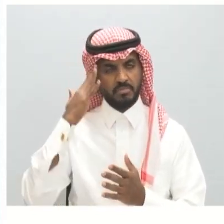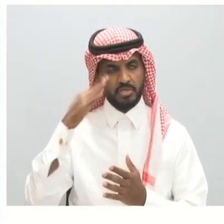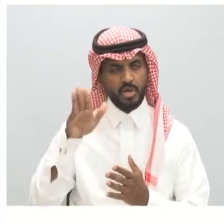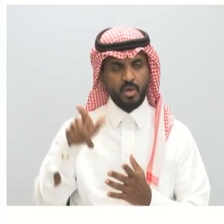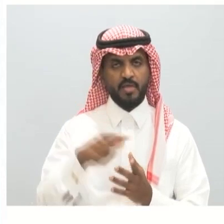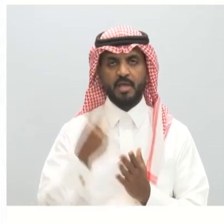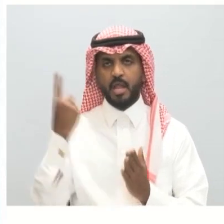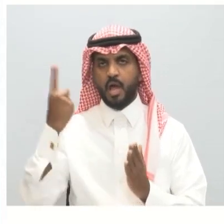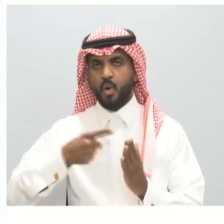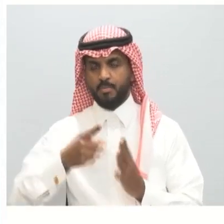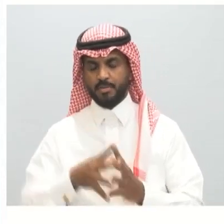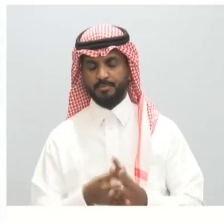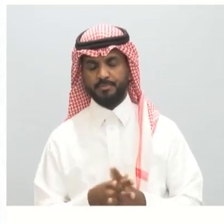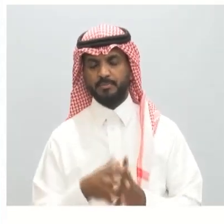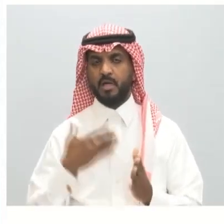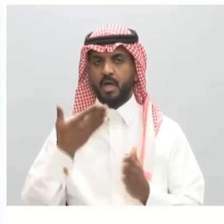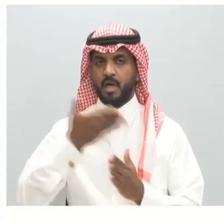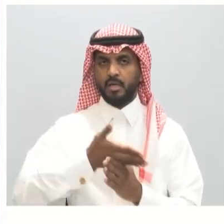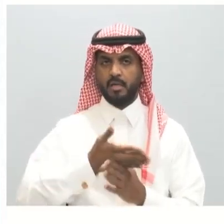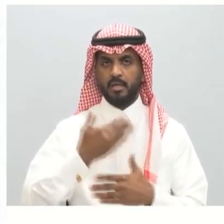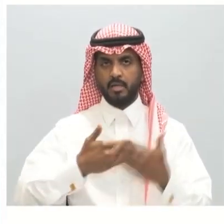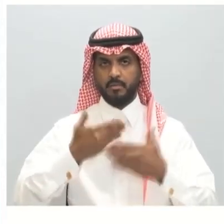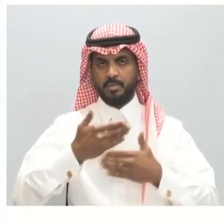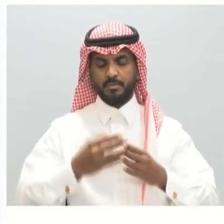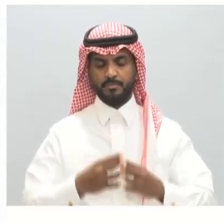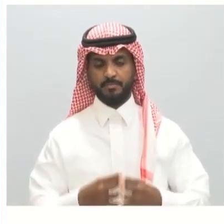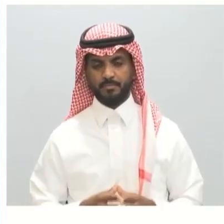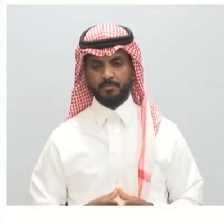تجاهل هذه الاوامر في داخل اللبنه